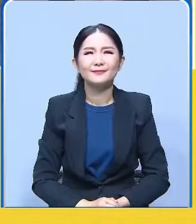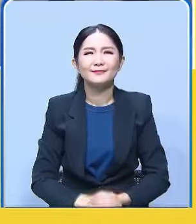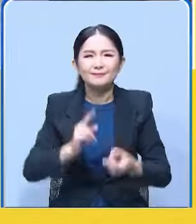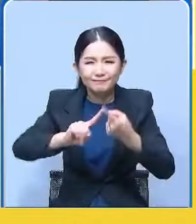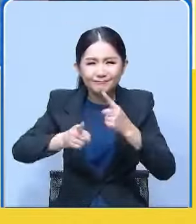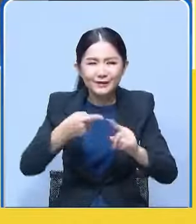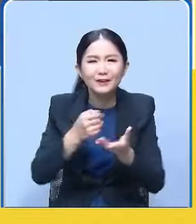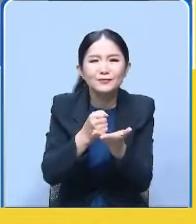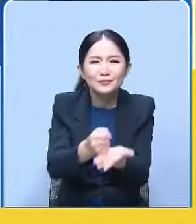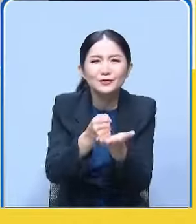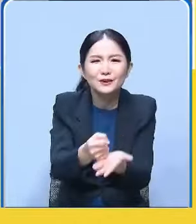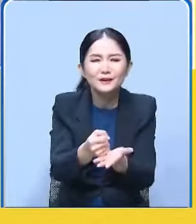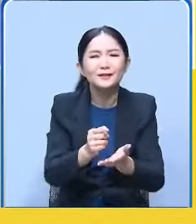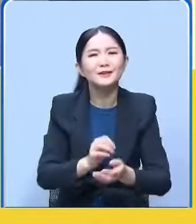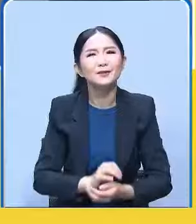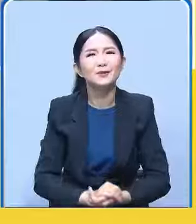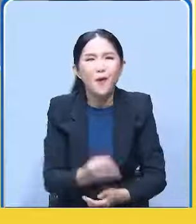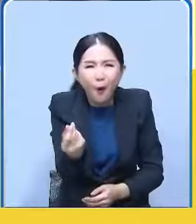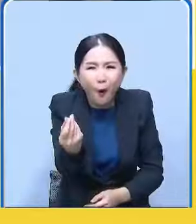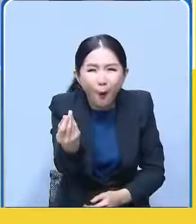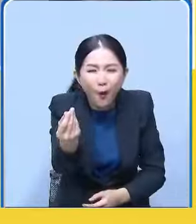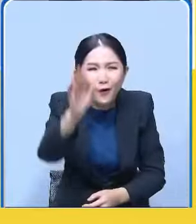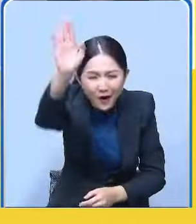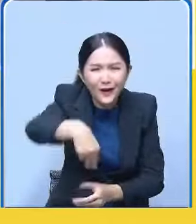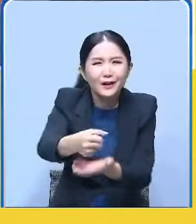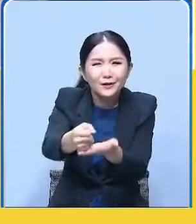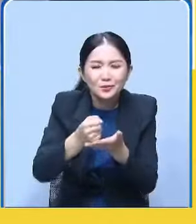ลูกจะเล่นแล้วไปดู